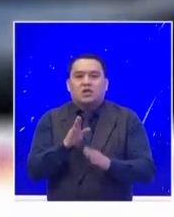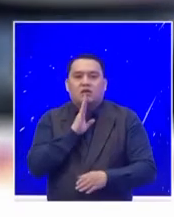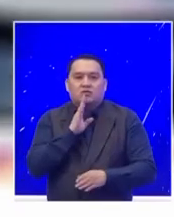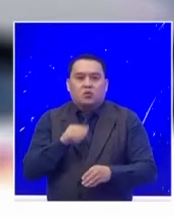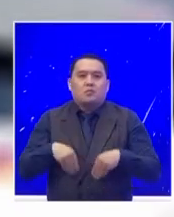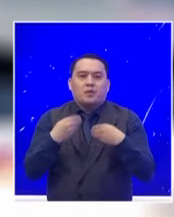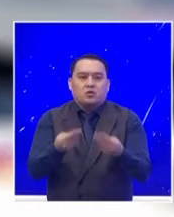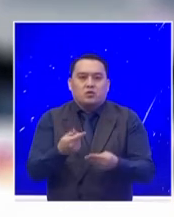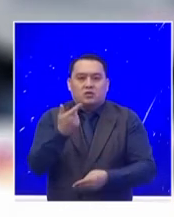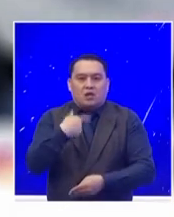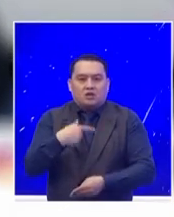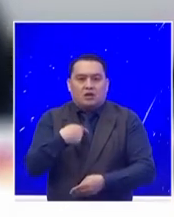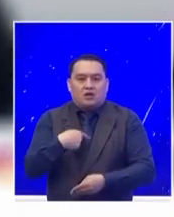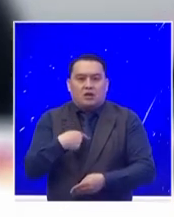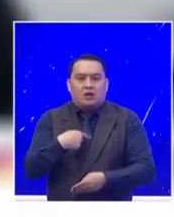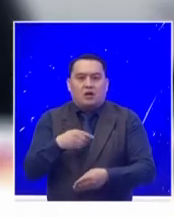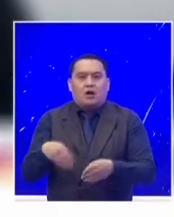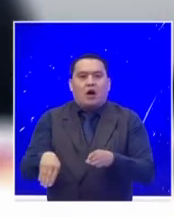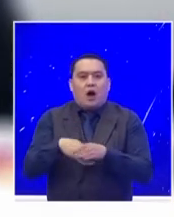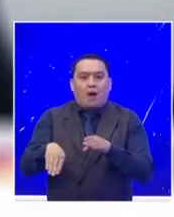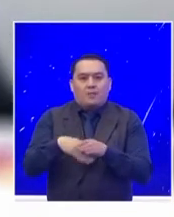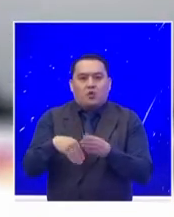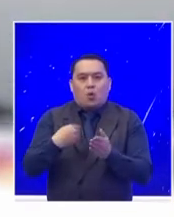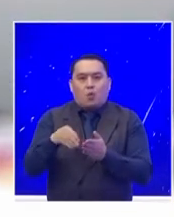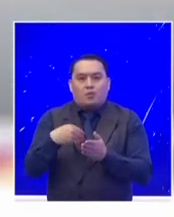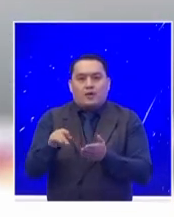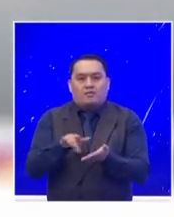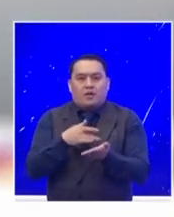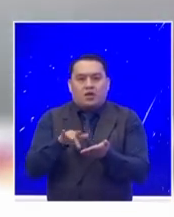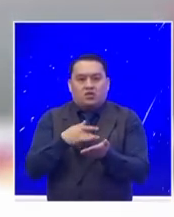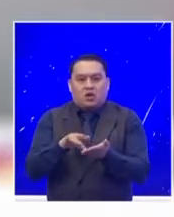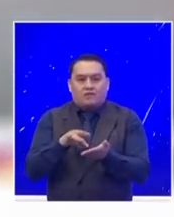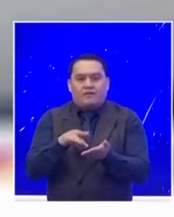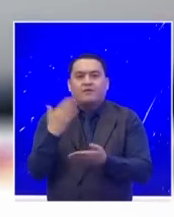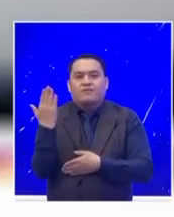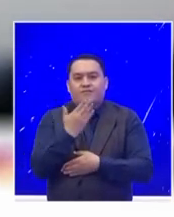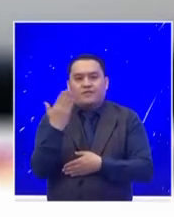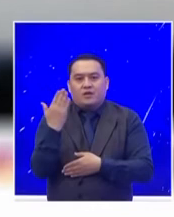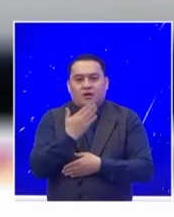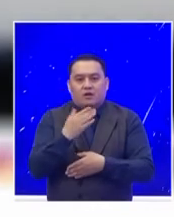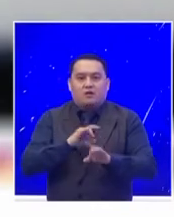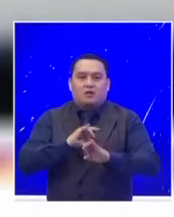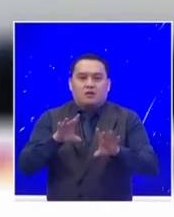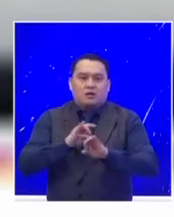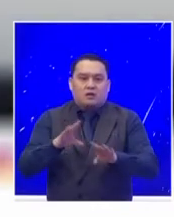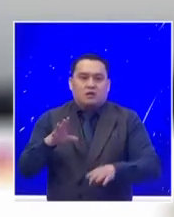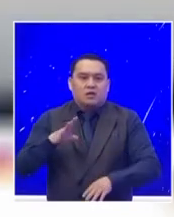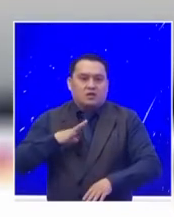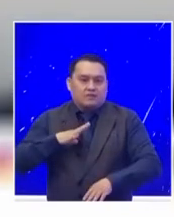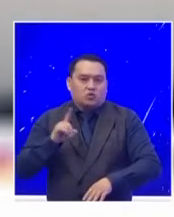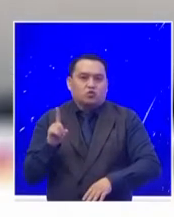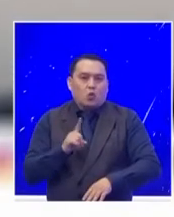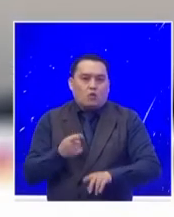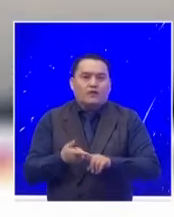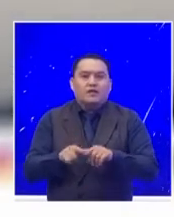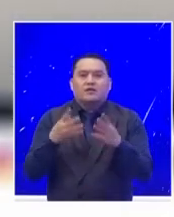дают на карманные расходы, она также откладывает, чтобы купить себе планшет. Автор видеоролика Исенгали Ибадалиев рассказал, что